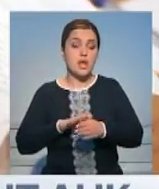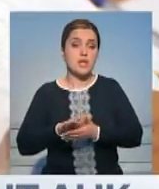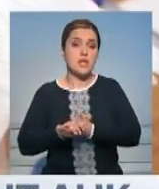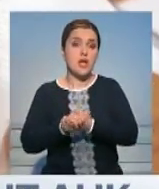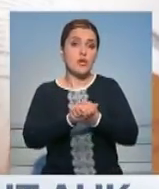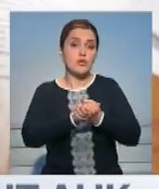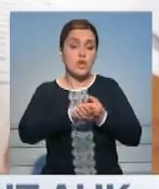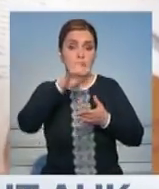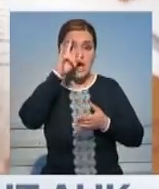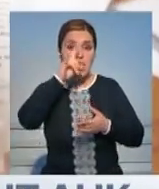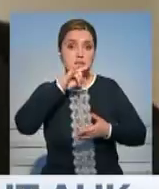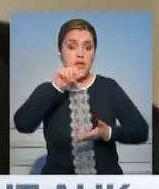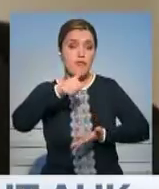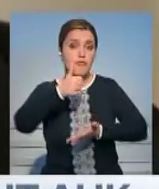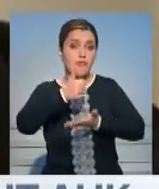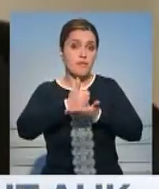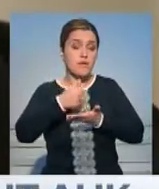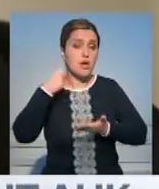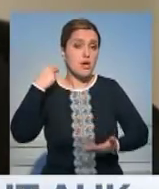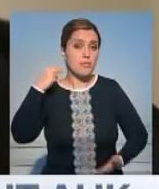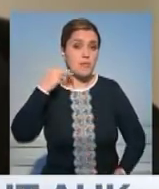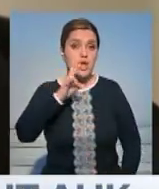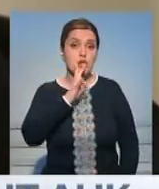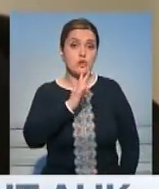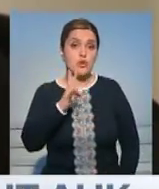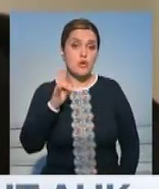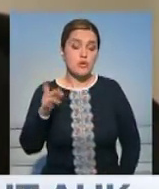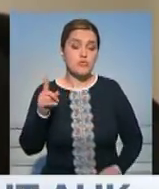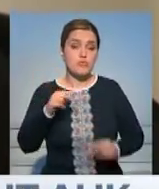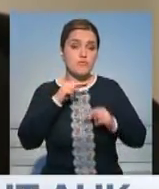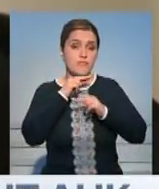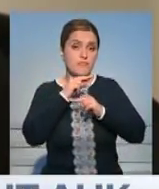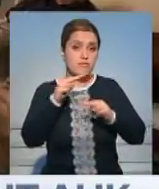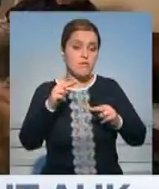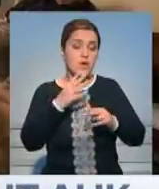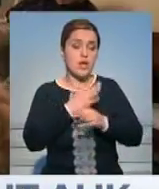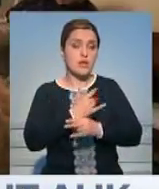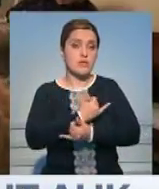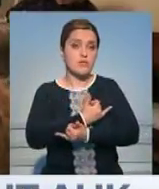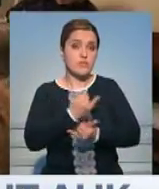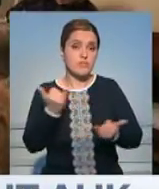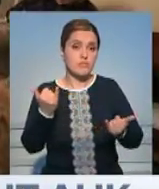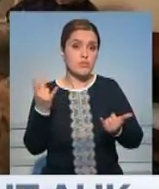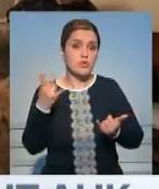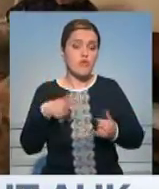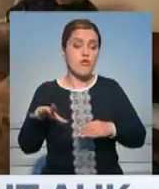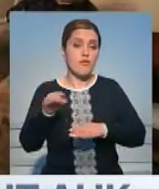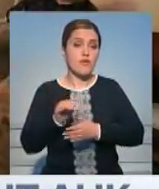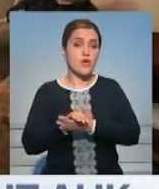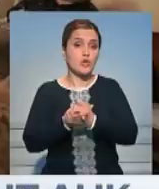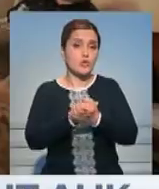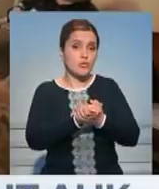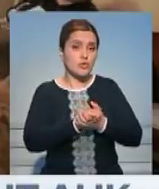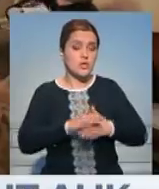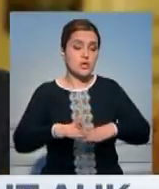сам президент страны, подтверждает, насколько серьезное внимание уделяют в Казахстане вопросам национальной политики, говорят